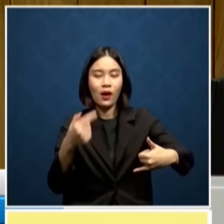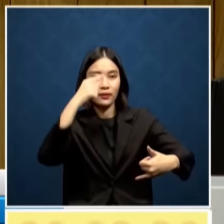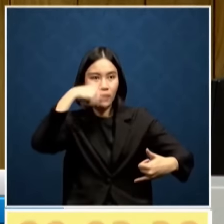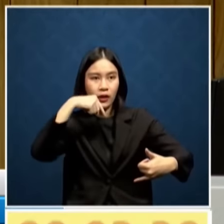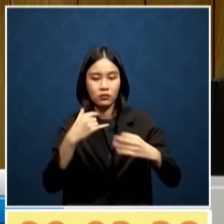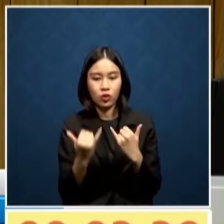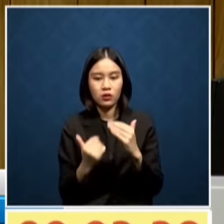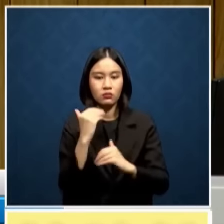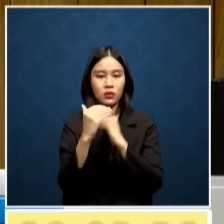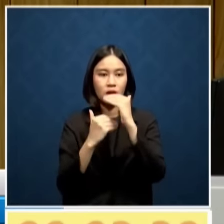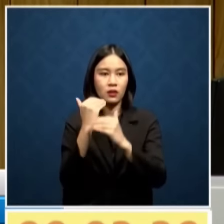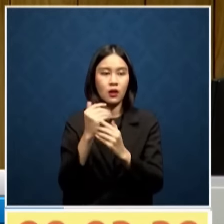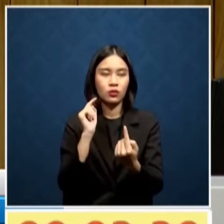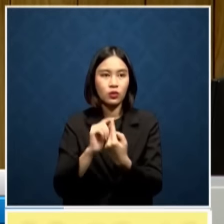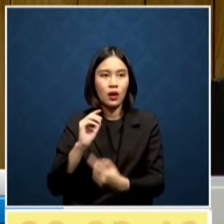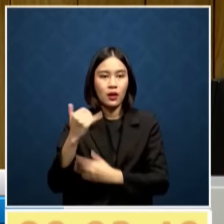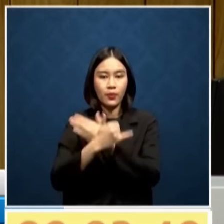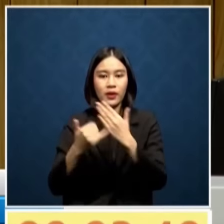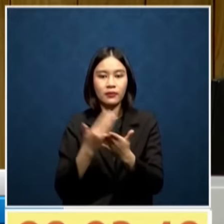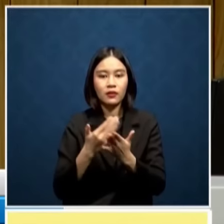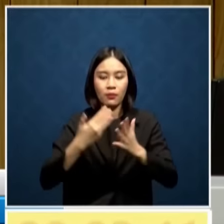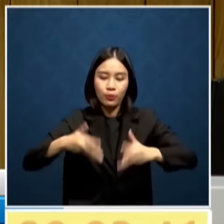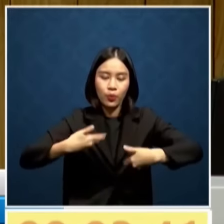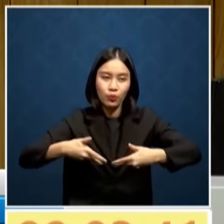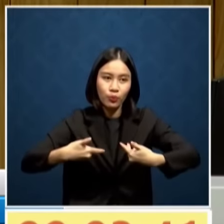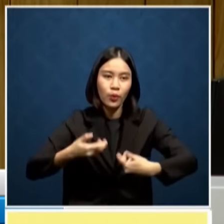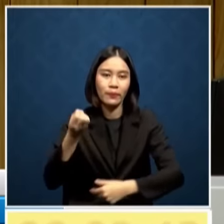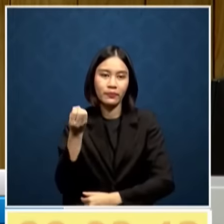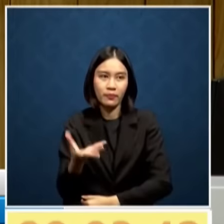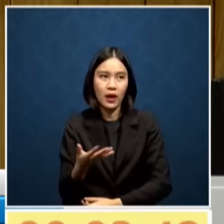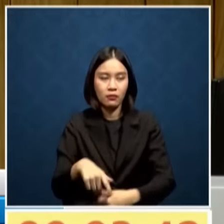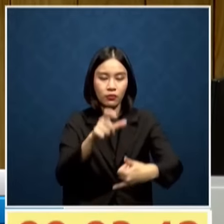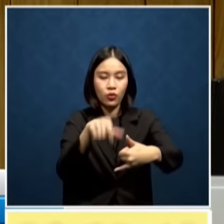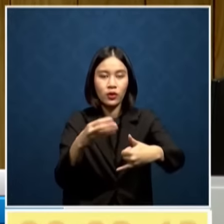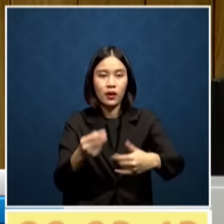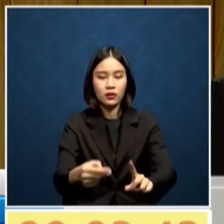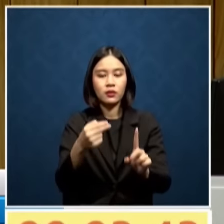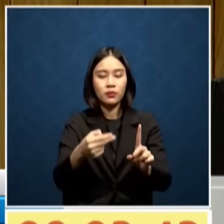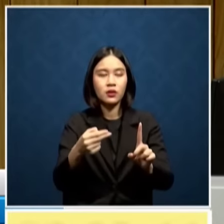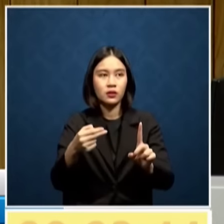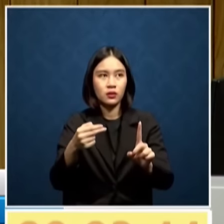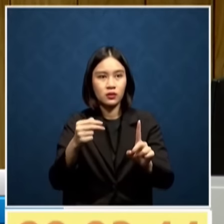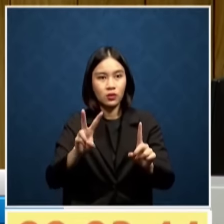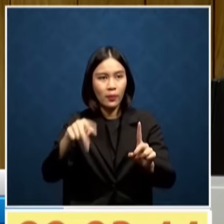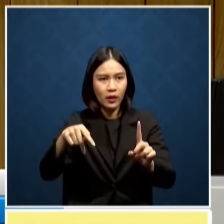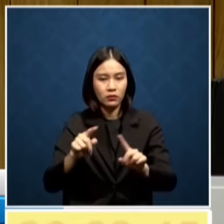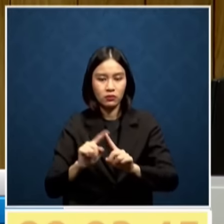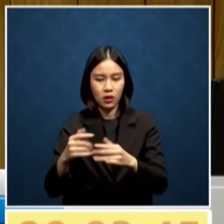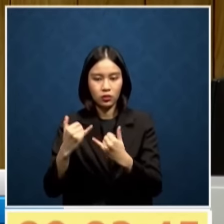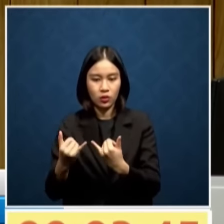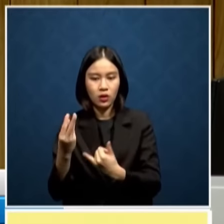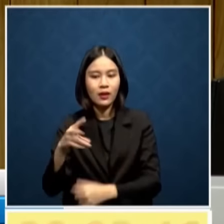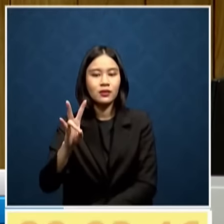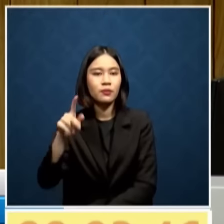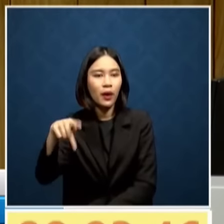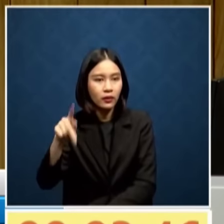ไม่ทันไรเนี่ยตอนนี้อีกไม่นานเขาจะเป็นประเทศรายได้สูงนะฮะเขามีรายได้ต่อหัวต่อคน12,000นะฮะขนาดเดียวเรายังย่ำอยู่